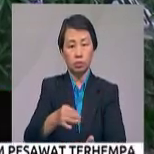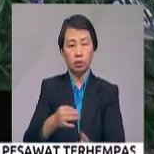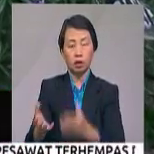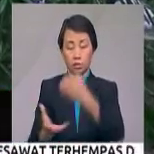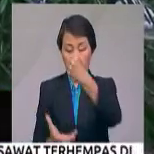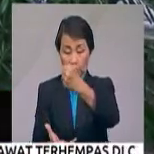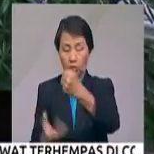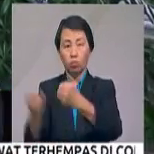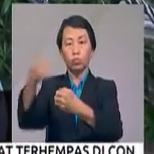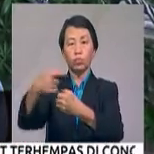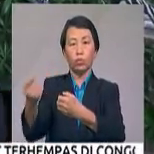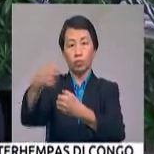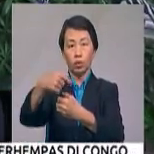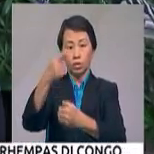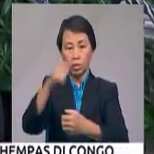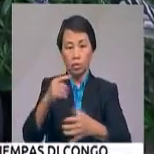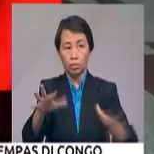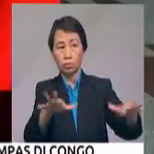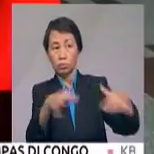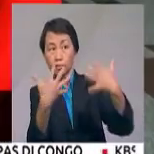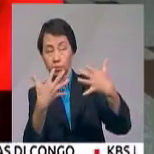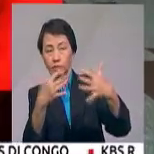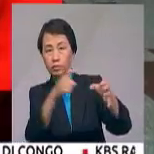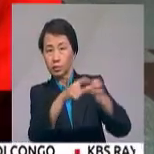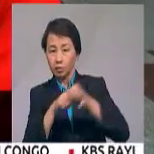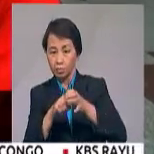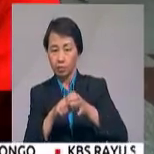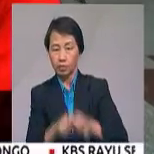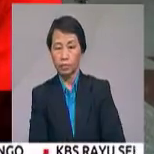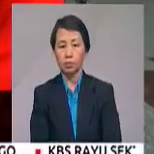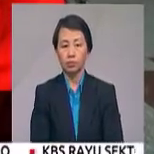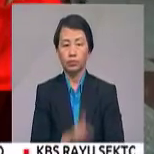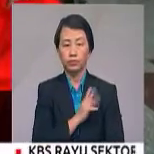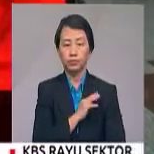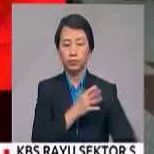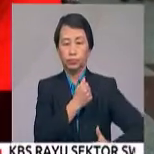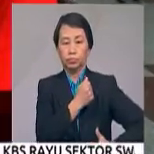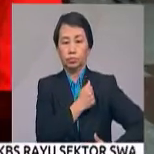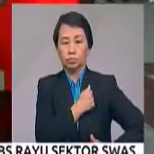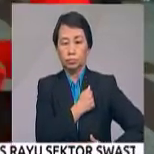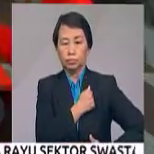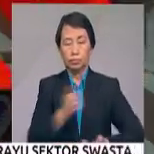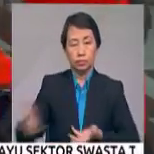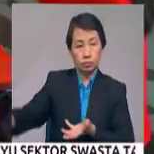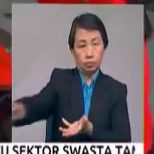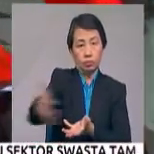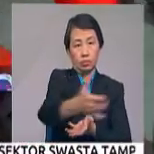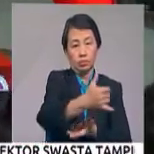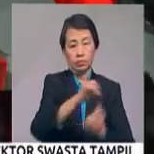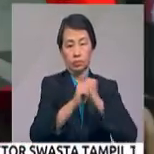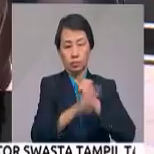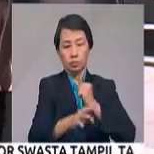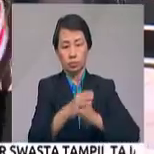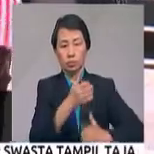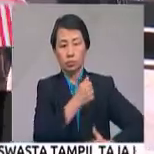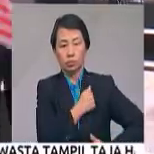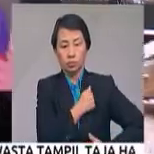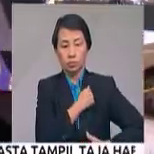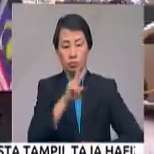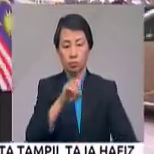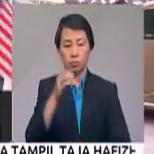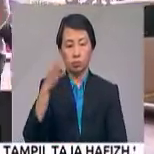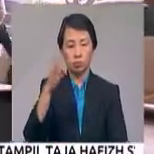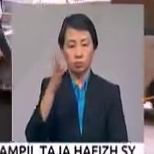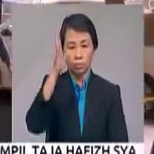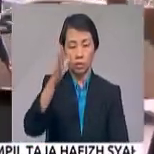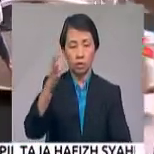ni. So untuk attraction lah. Kementerian Pertahanan menyasarkan kutipan kempen Tabung Pahlawan 2019 ini